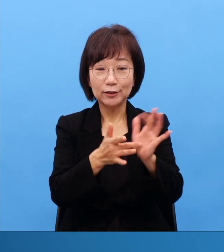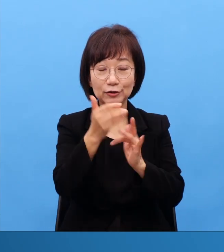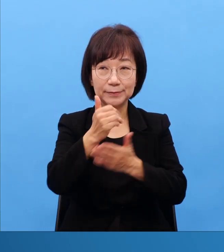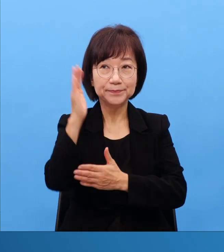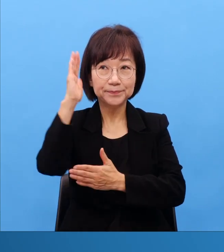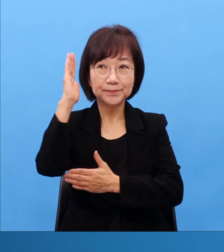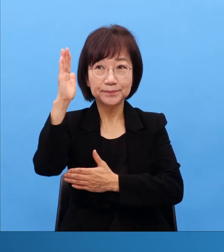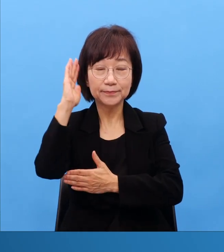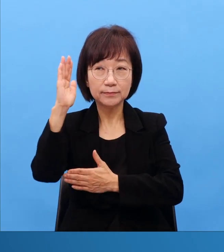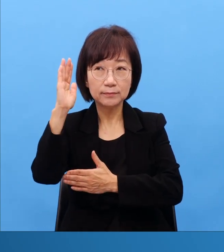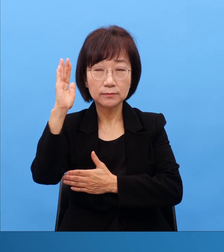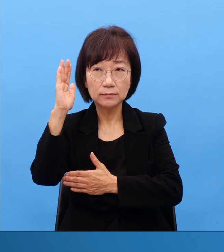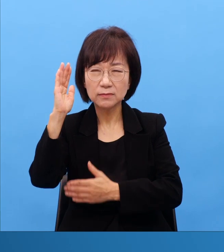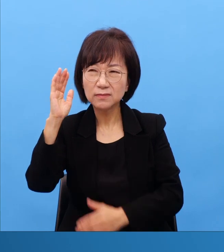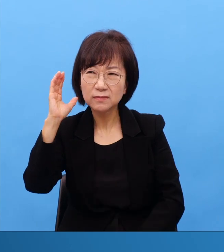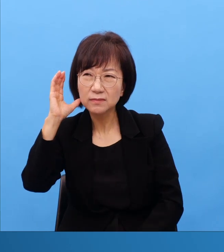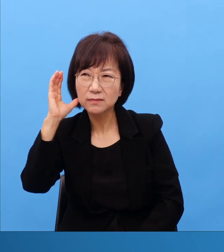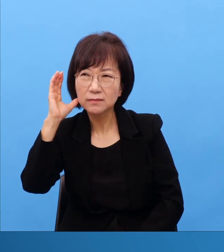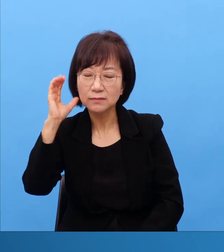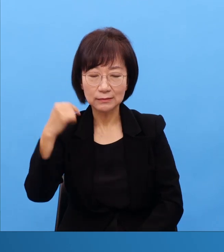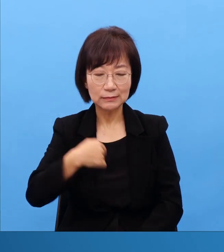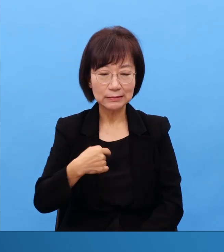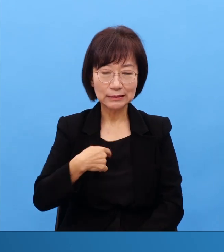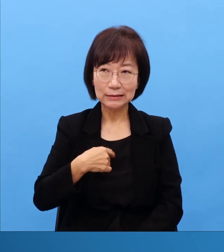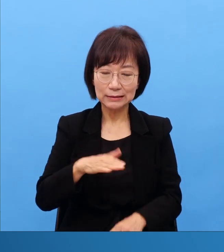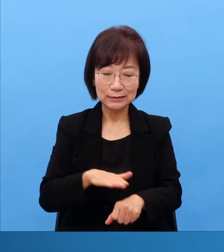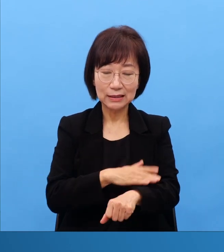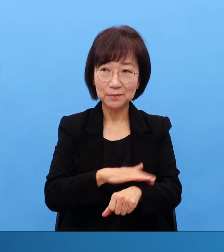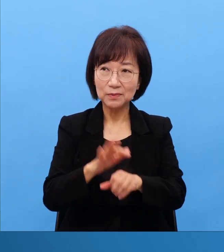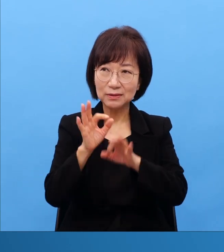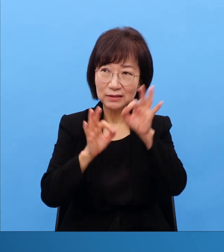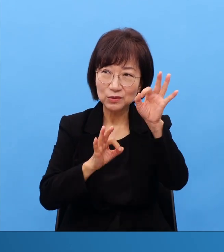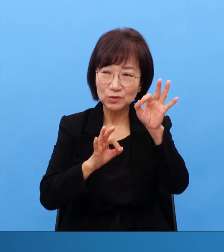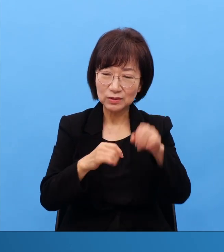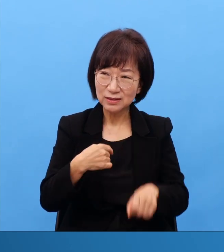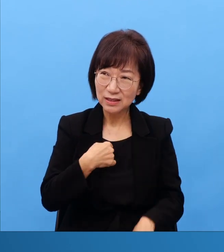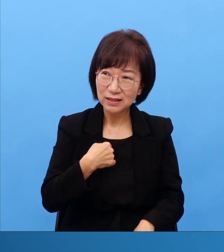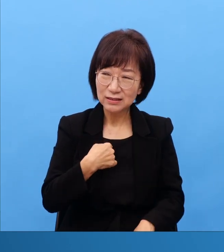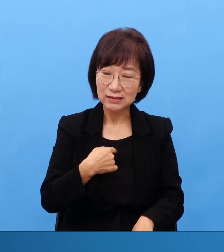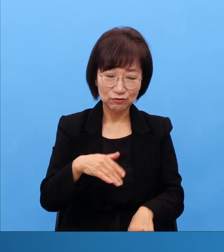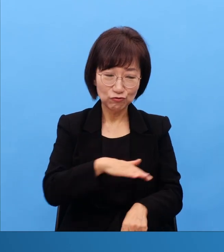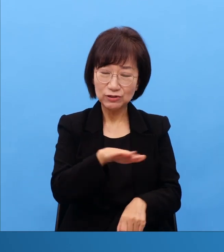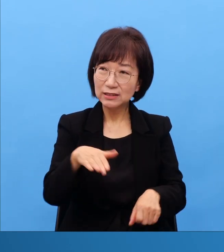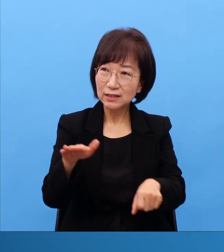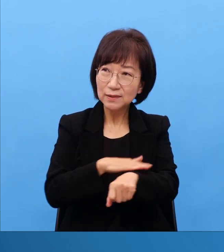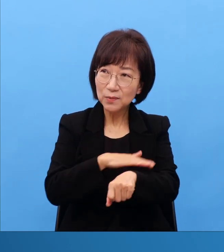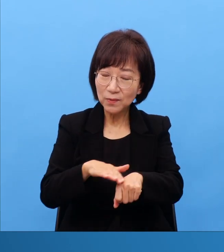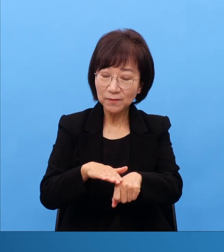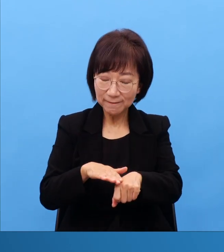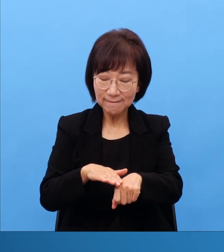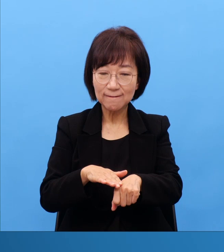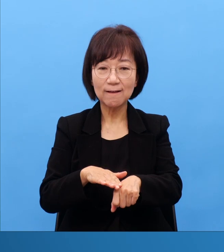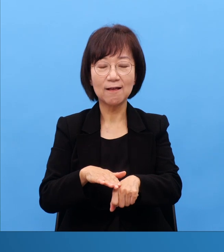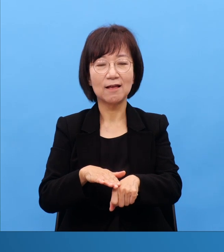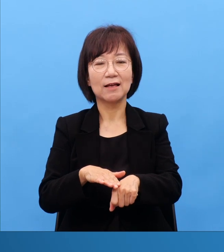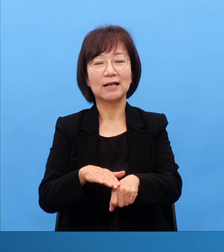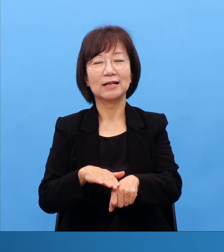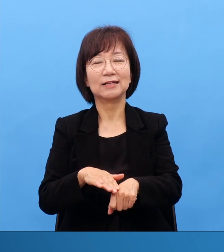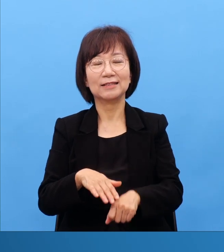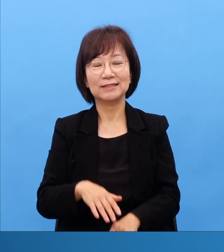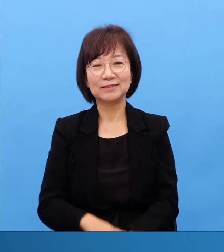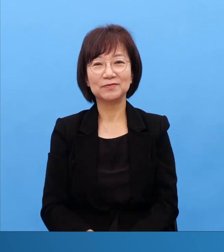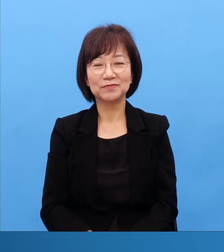those sermons, everything they were doing was wrong. 이거는 지금 틀린 정도가 아니고 망하는 겁니다. But it's not even about right or wrong. It's